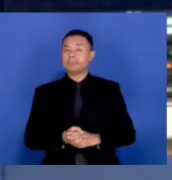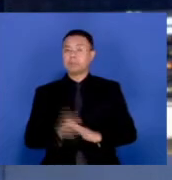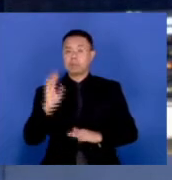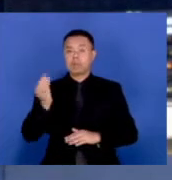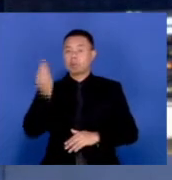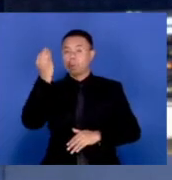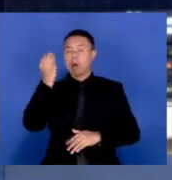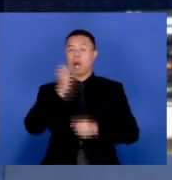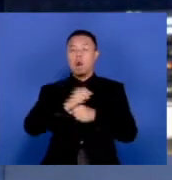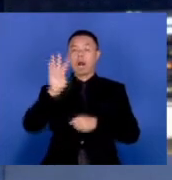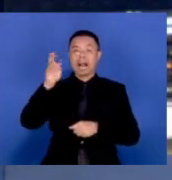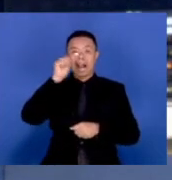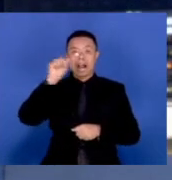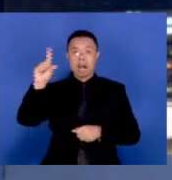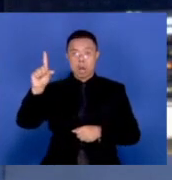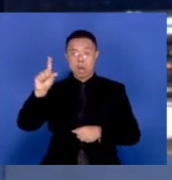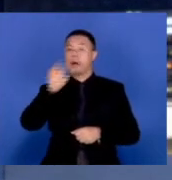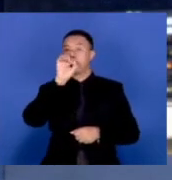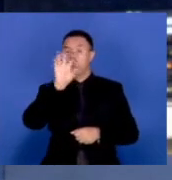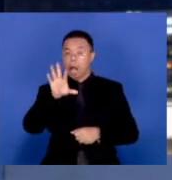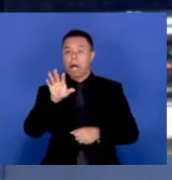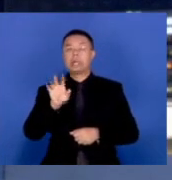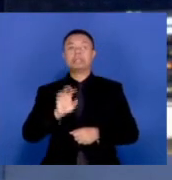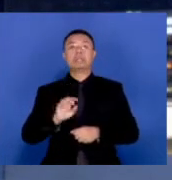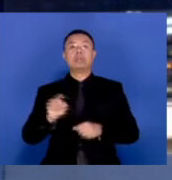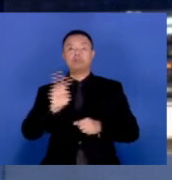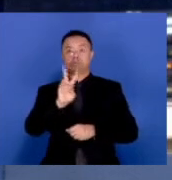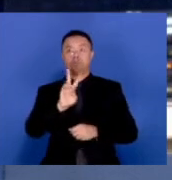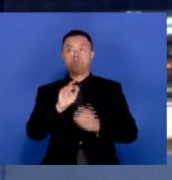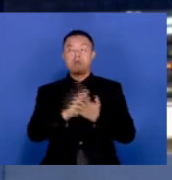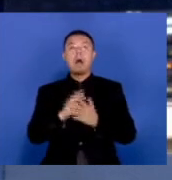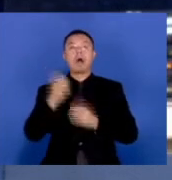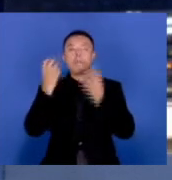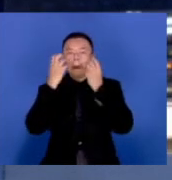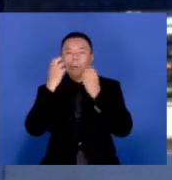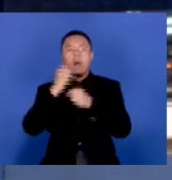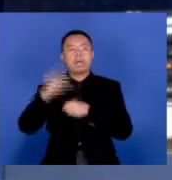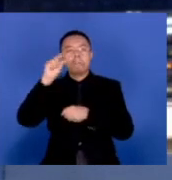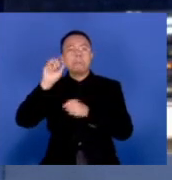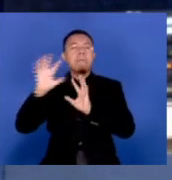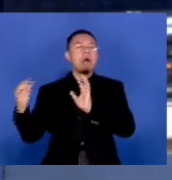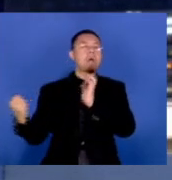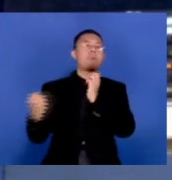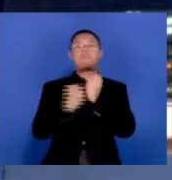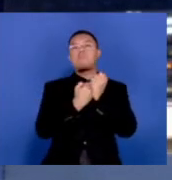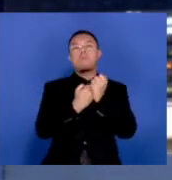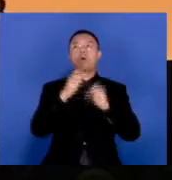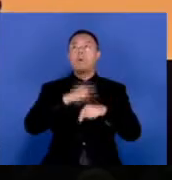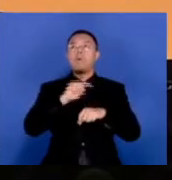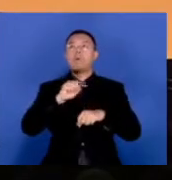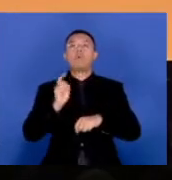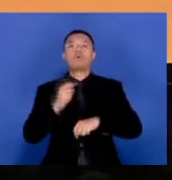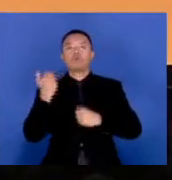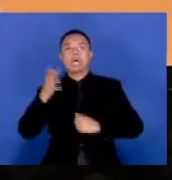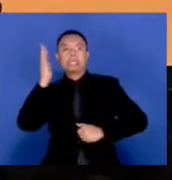Ketua Umum Partai Golkar Erlangga Hartarto menyebut pasangan Prabowo-Gibran semakin banjir dukungan setelah Gibran tampil memukau dalam